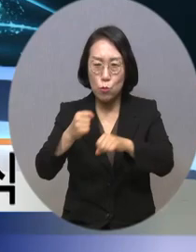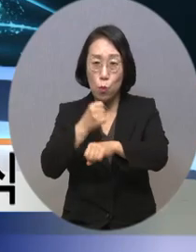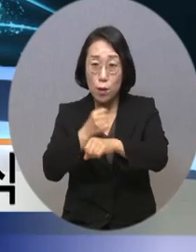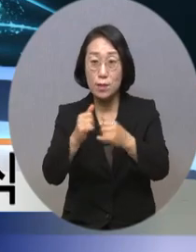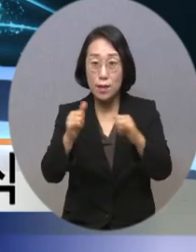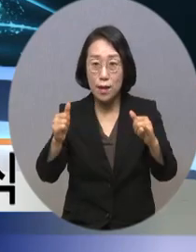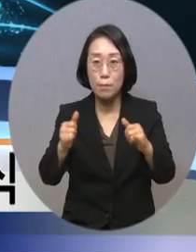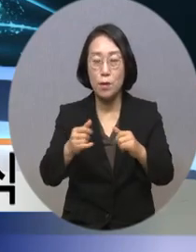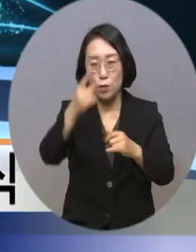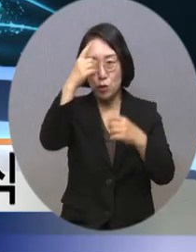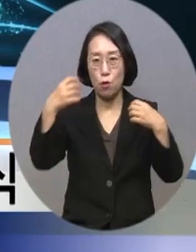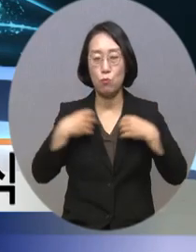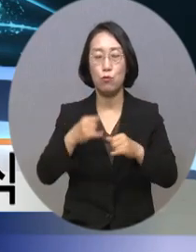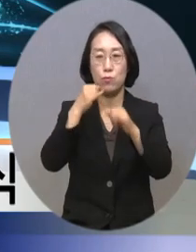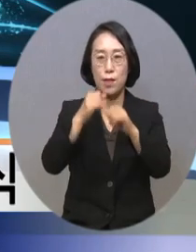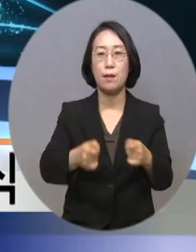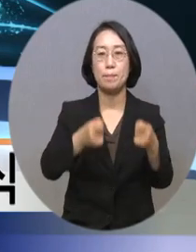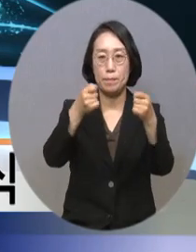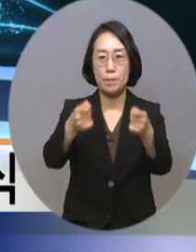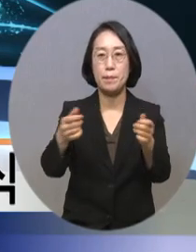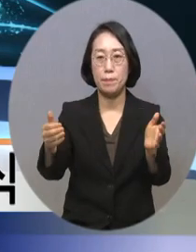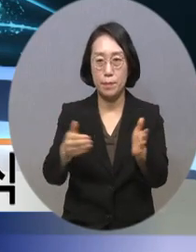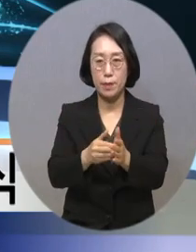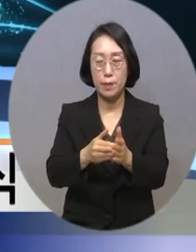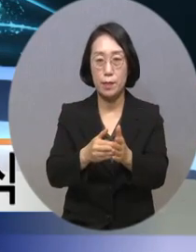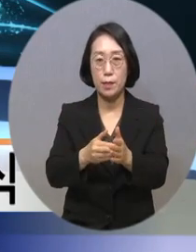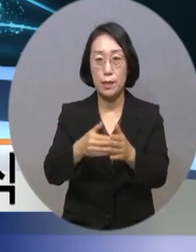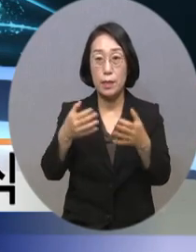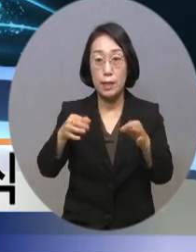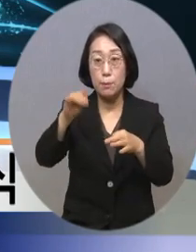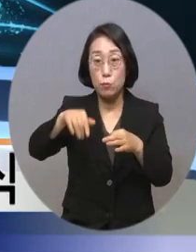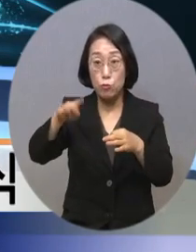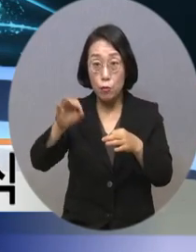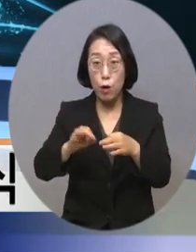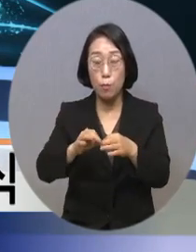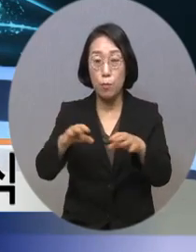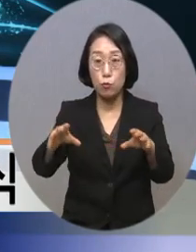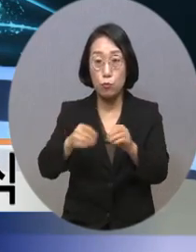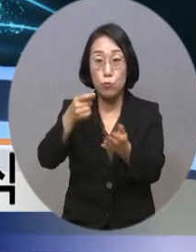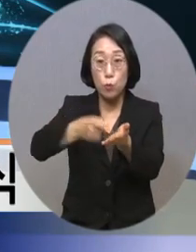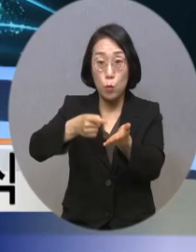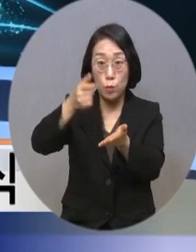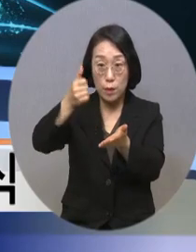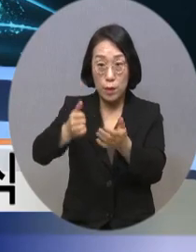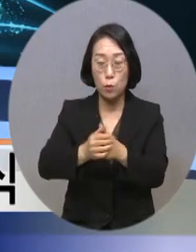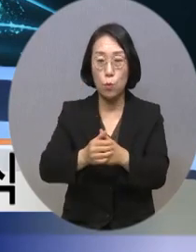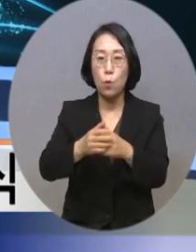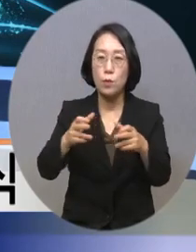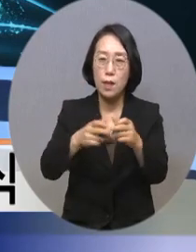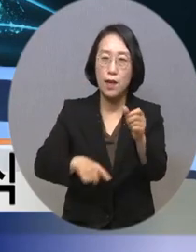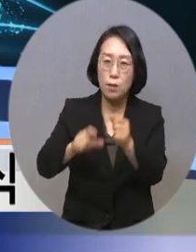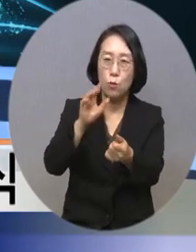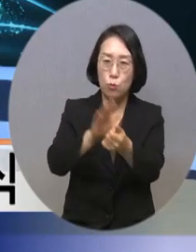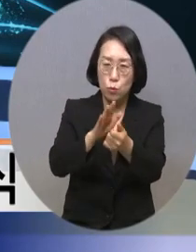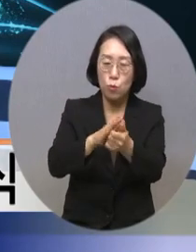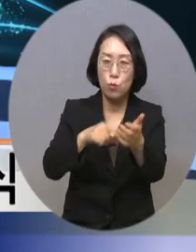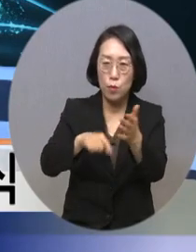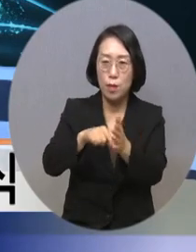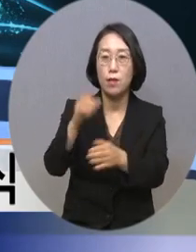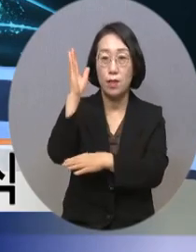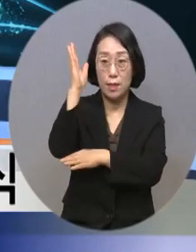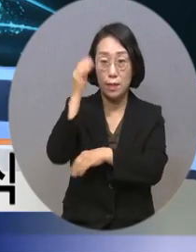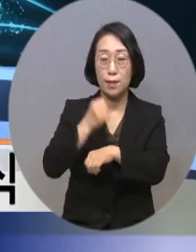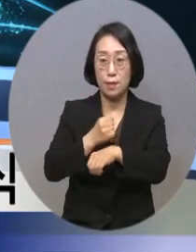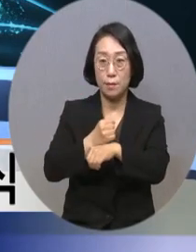정부 포상이 이뤄졌습니다. 김부겸 국무총리도 장애인 지원책 강화에 대한 의지를 전했는데요. 자세한